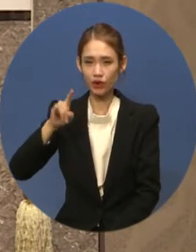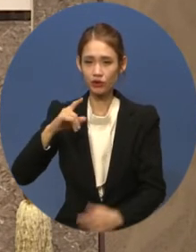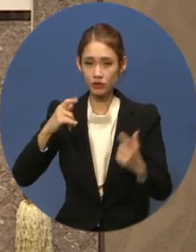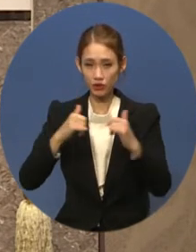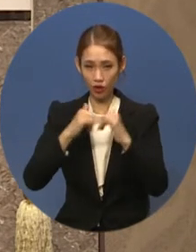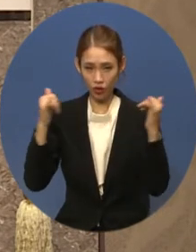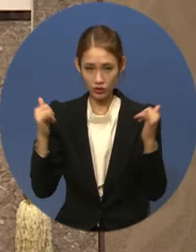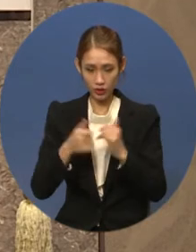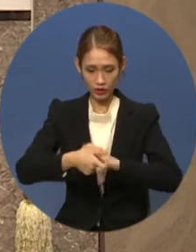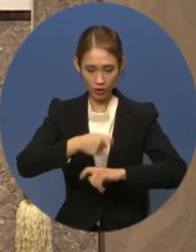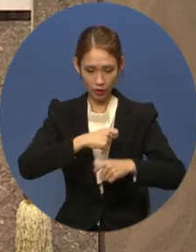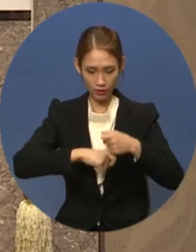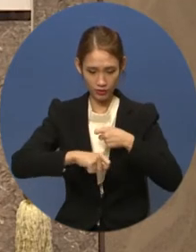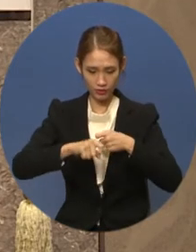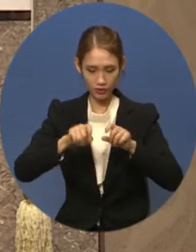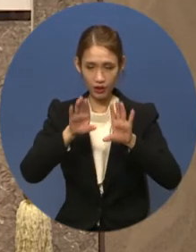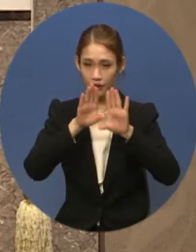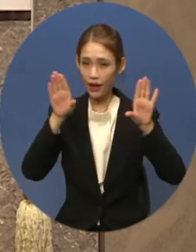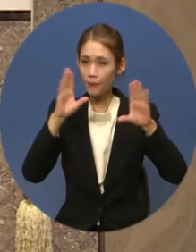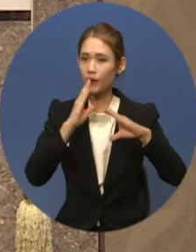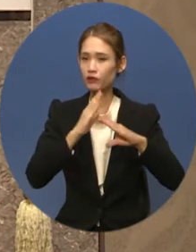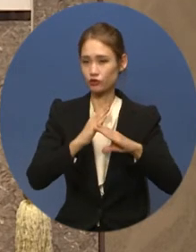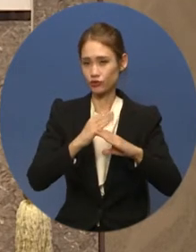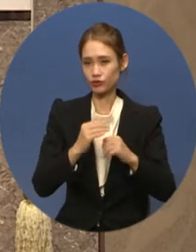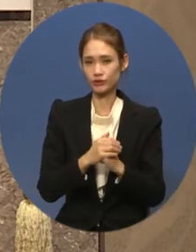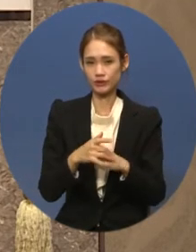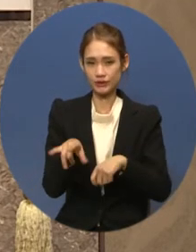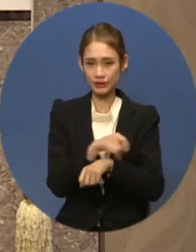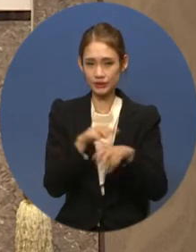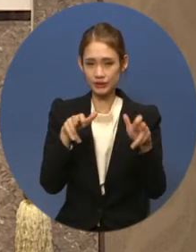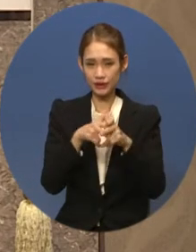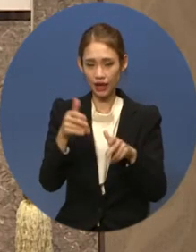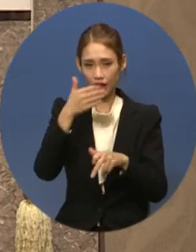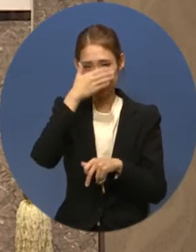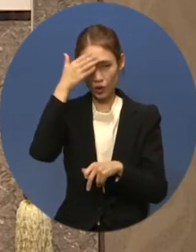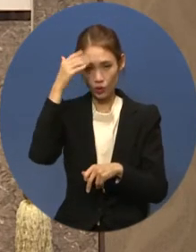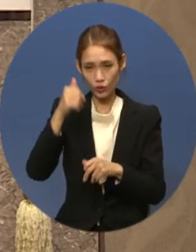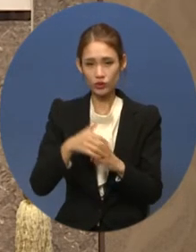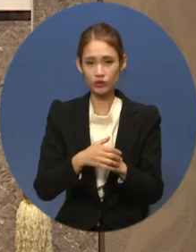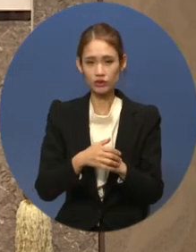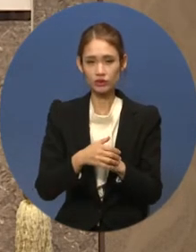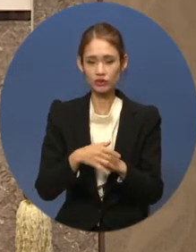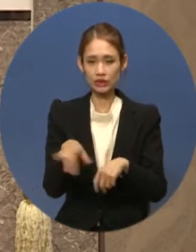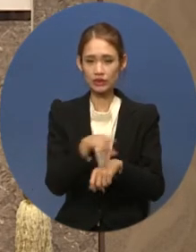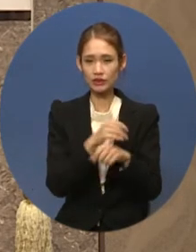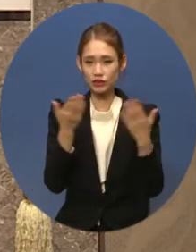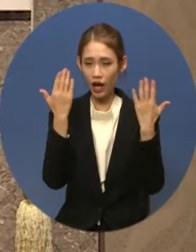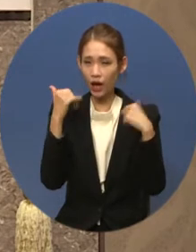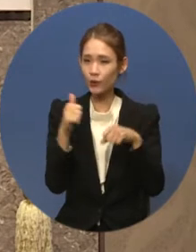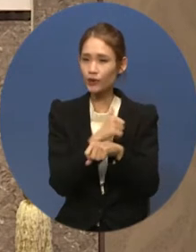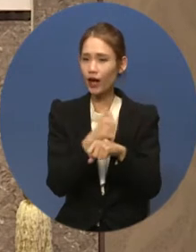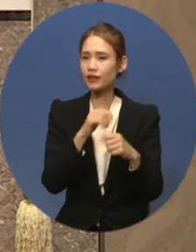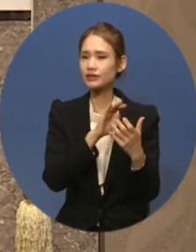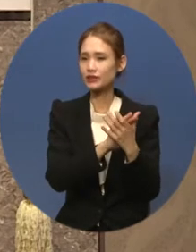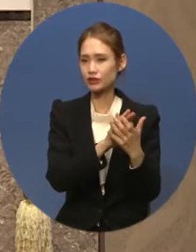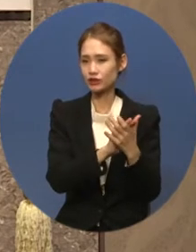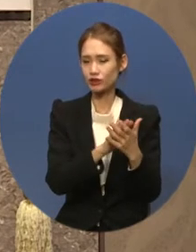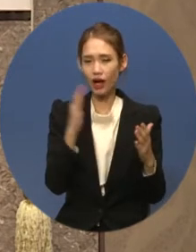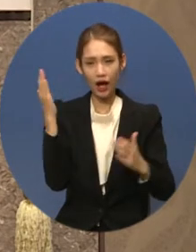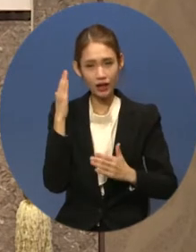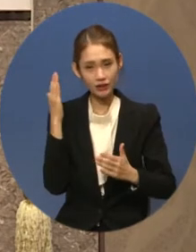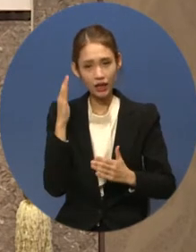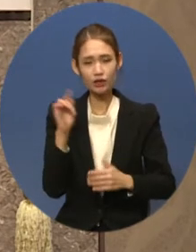적도 개방하고 있는 거고요 특히 아 장애 청소년들이 라든가 에어 특수학교에 다니는 친구들이 와서